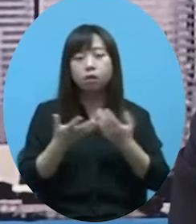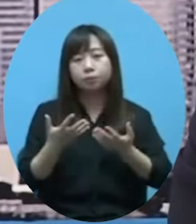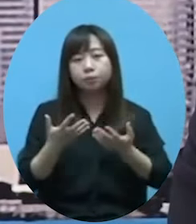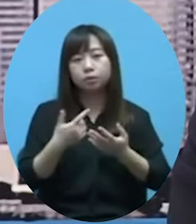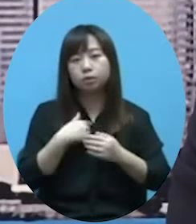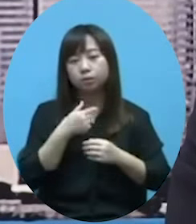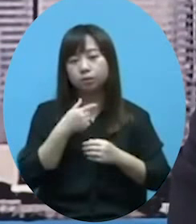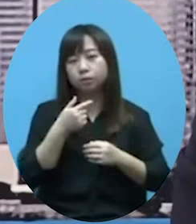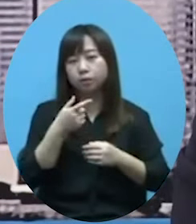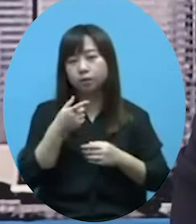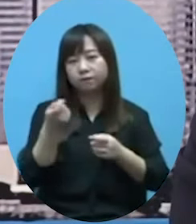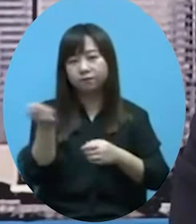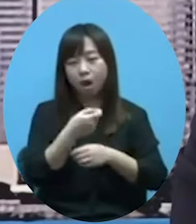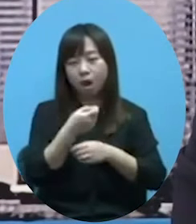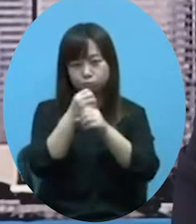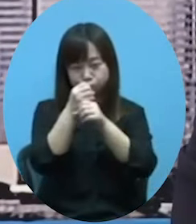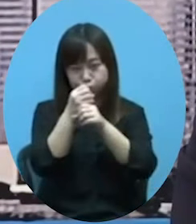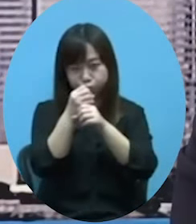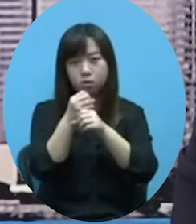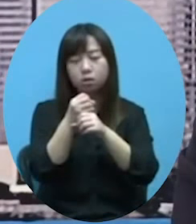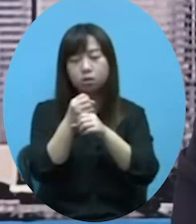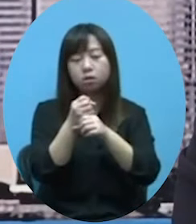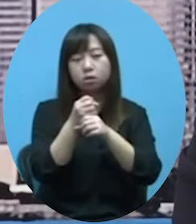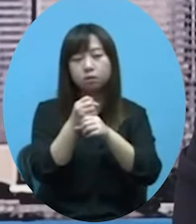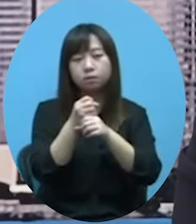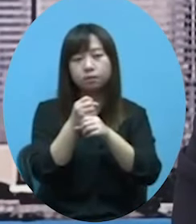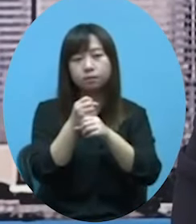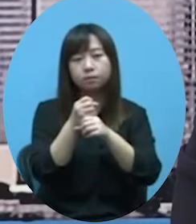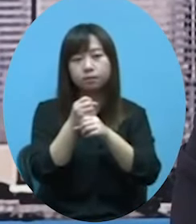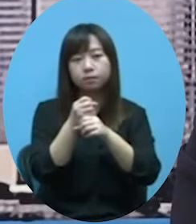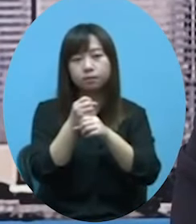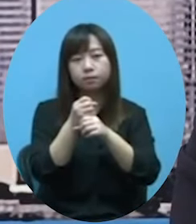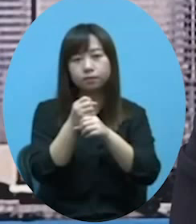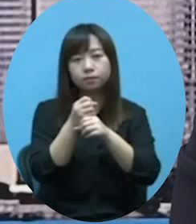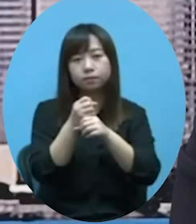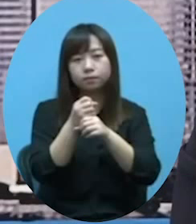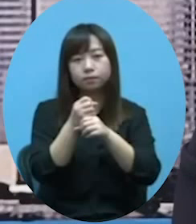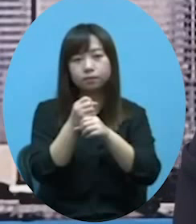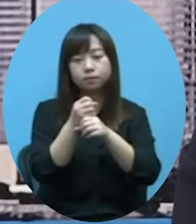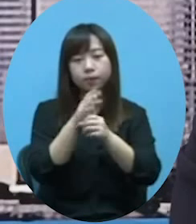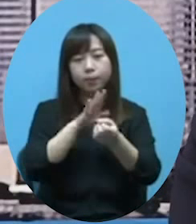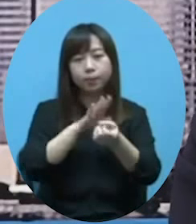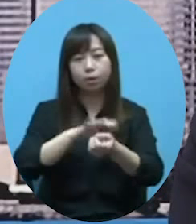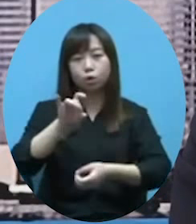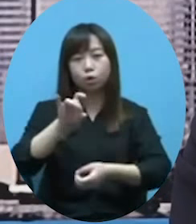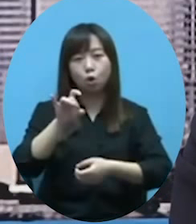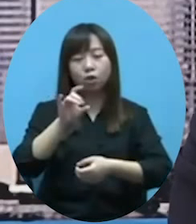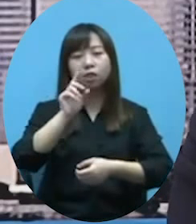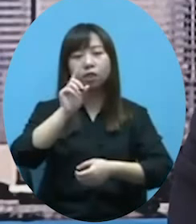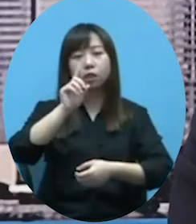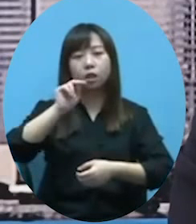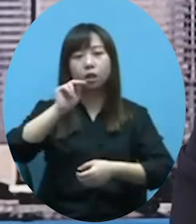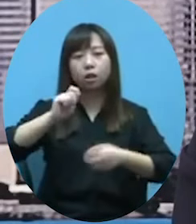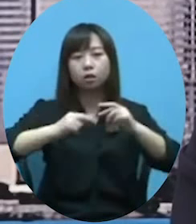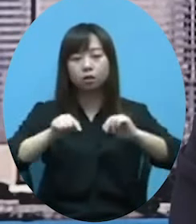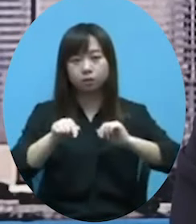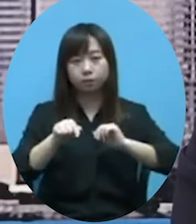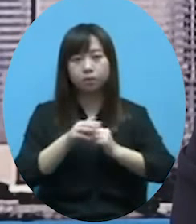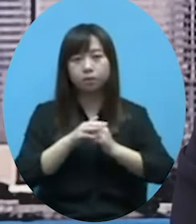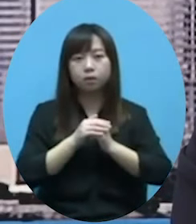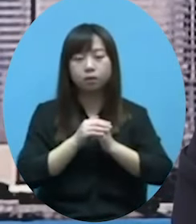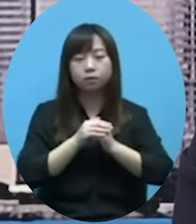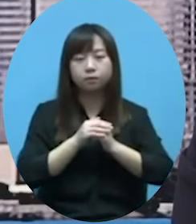快速測試測試病毒的基因其實這個